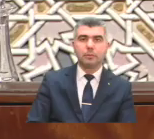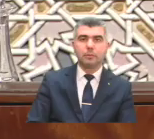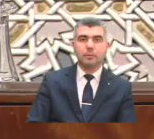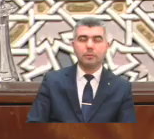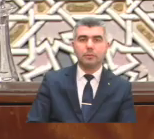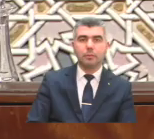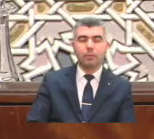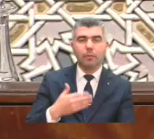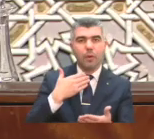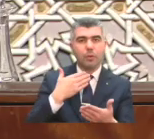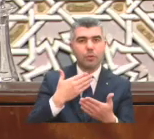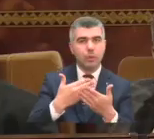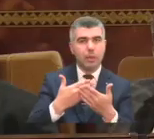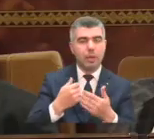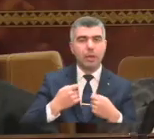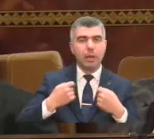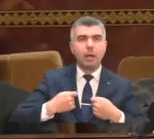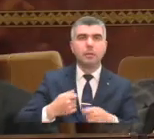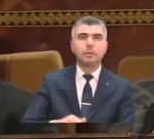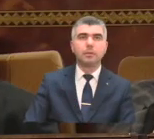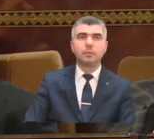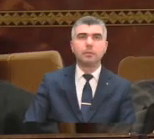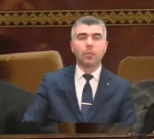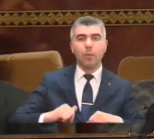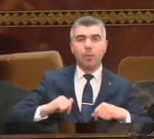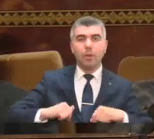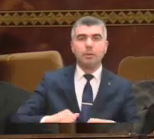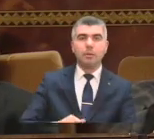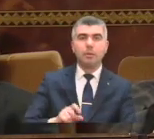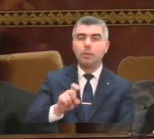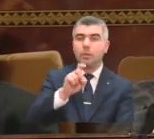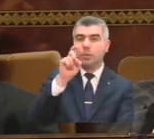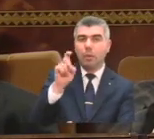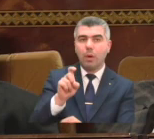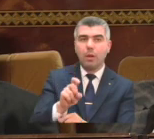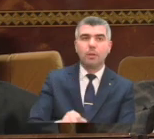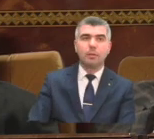شكرا سيدة الرئيسة. سيد الوزيرة، نسائلكم